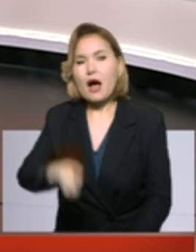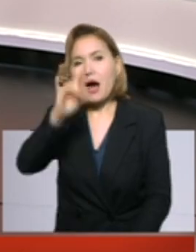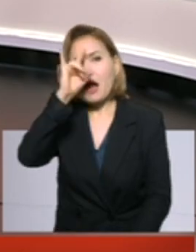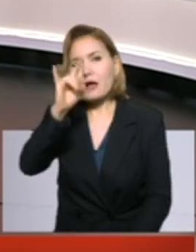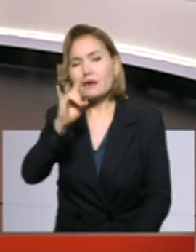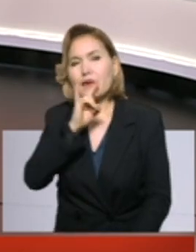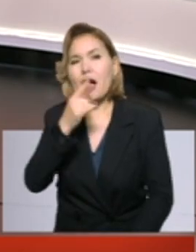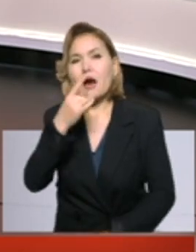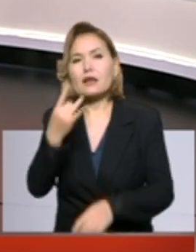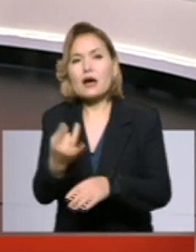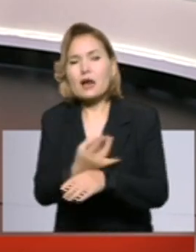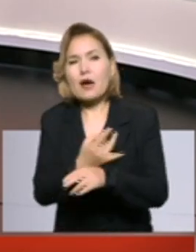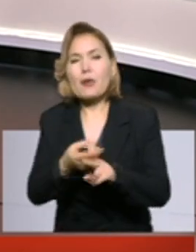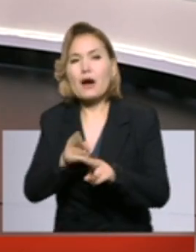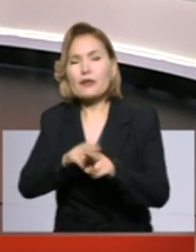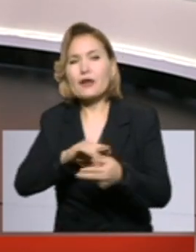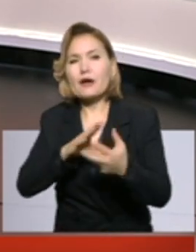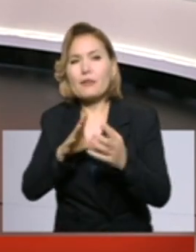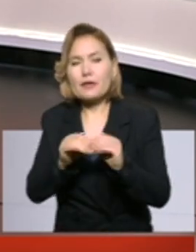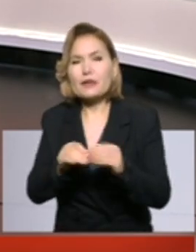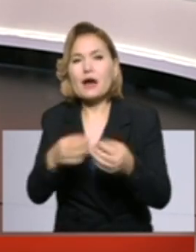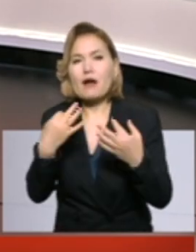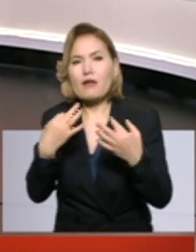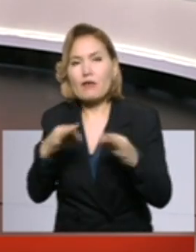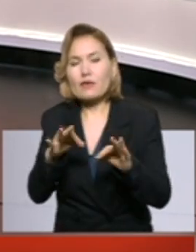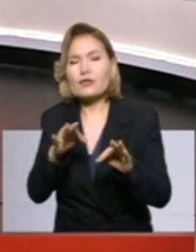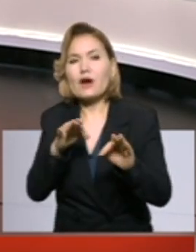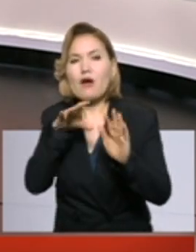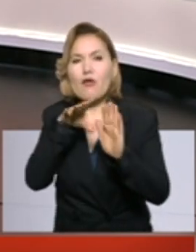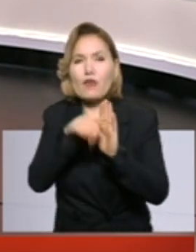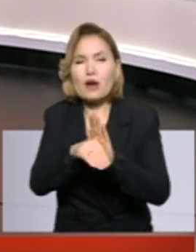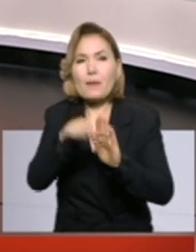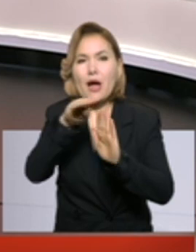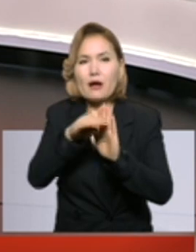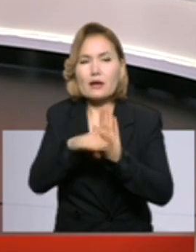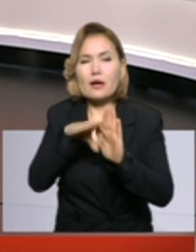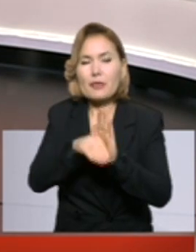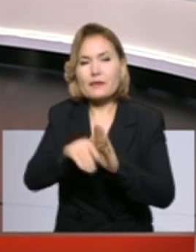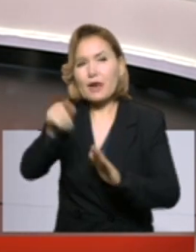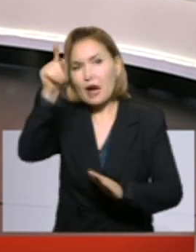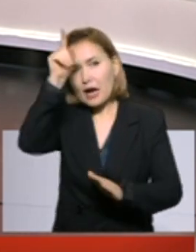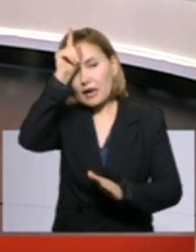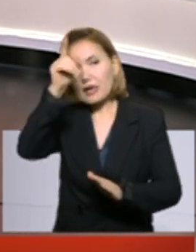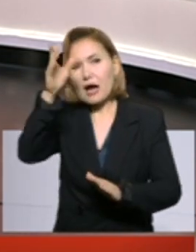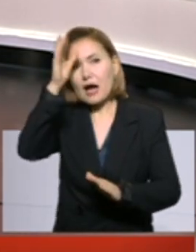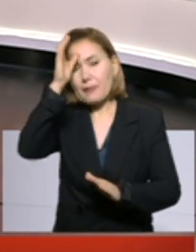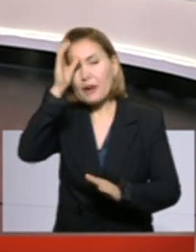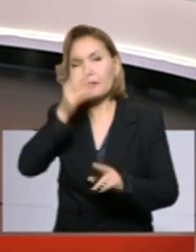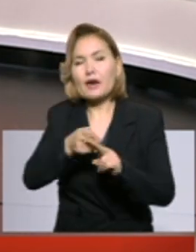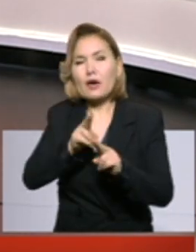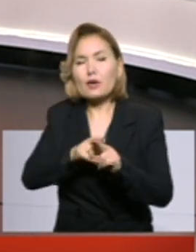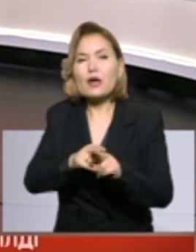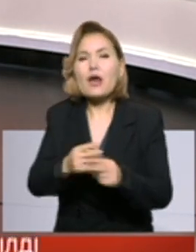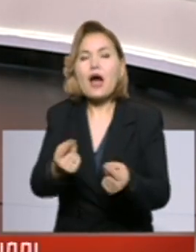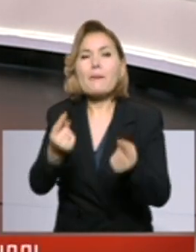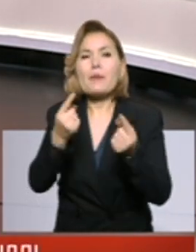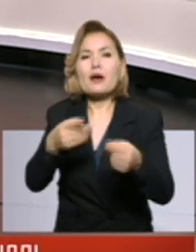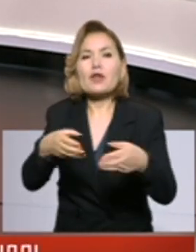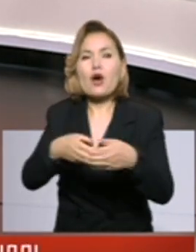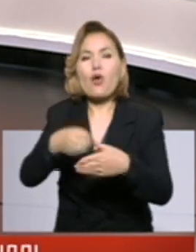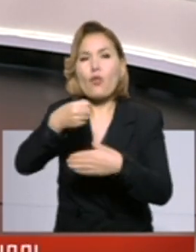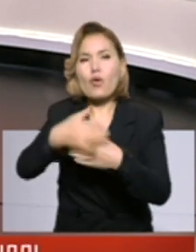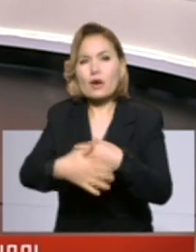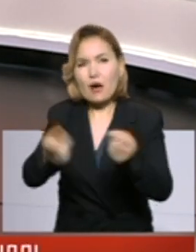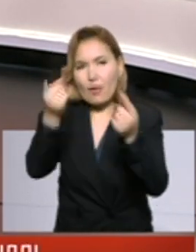Қазақстан алғаш рет орта державалардың тізіміне енді. Бұл туралы Германияның ғылым және саясат қоры атты беделді ғылыми сараптамалық